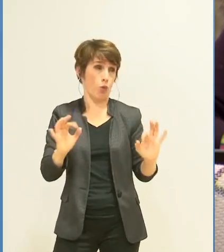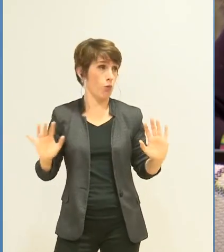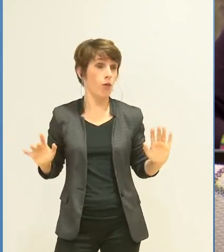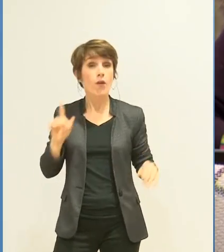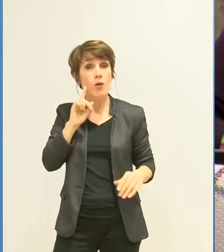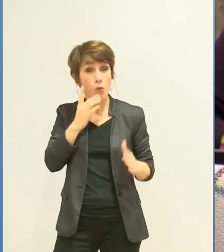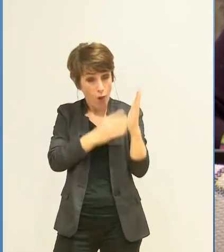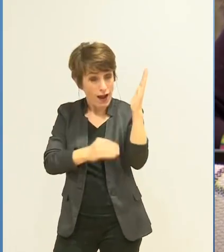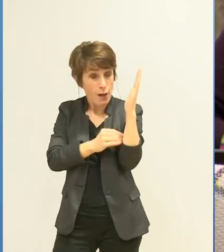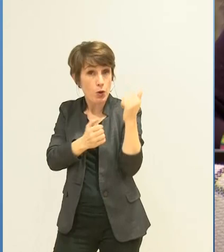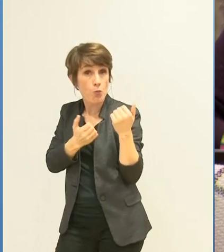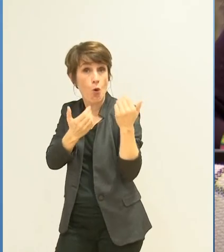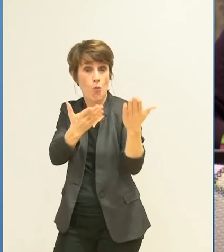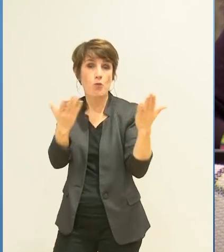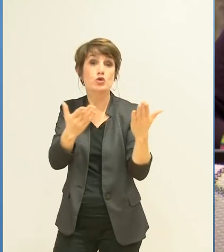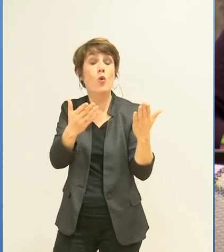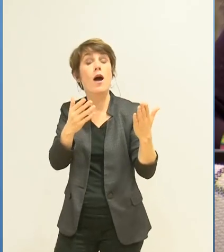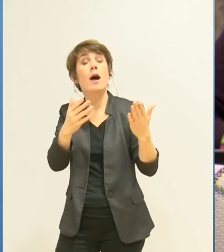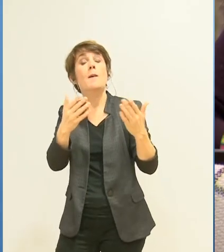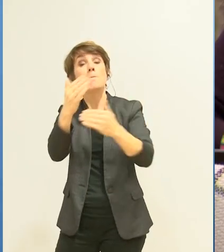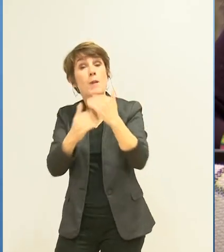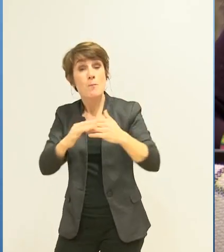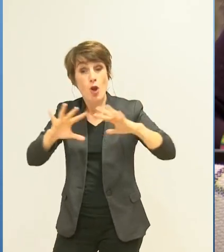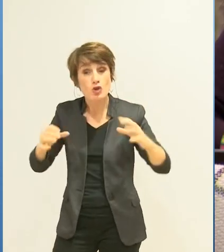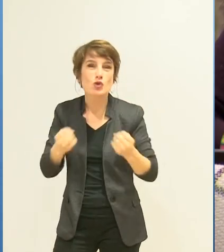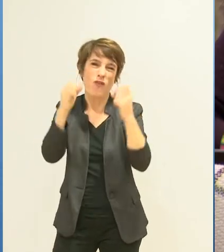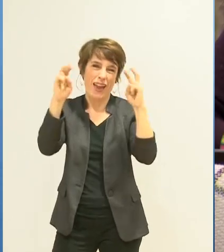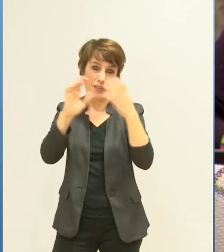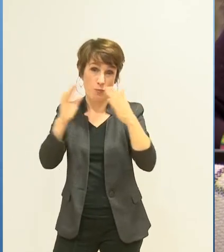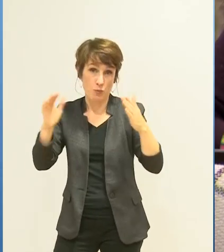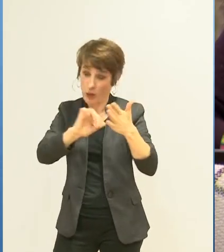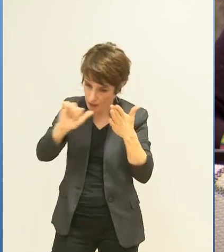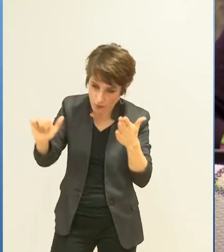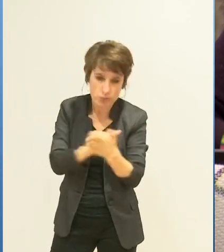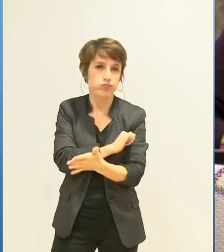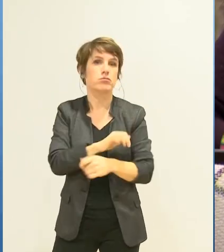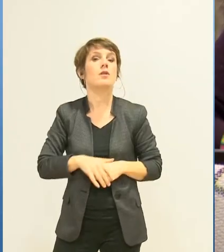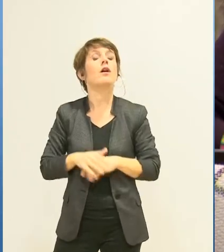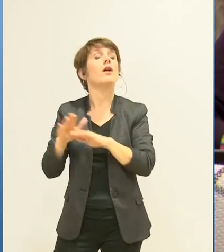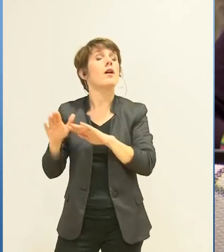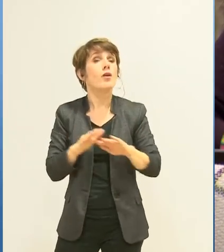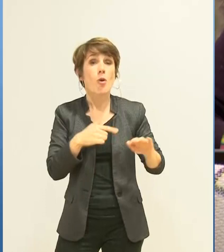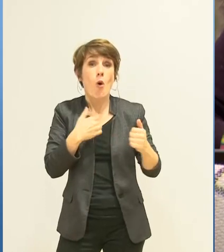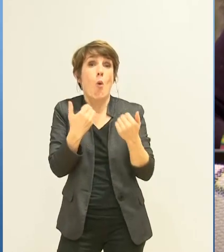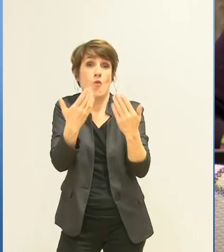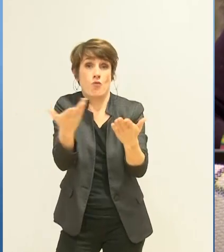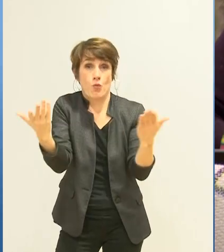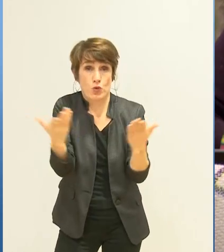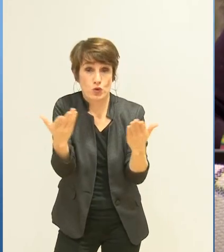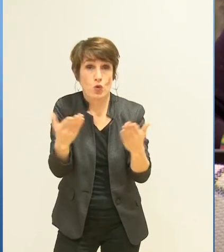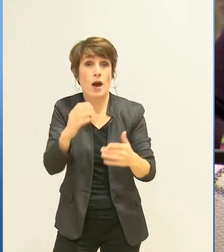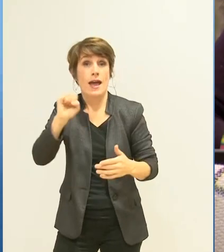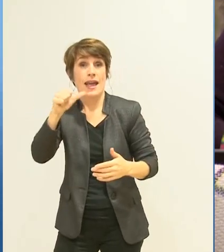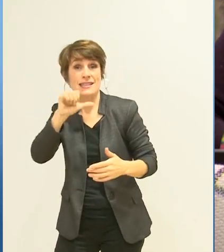d'échapper au plan dit de sauvegarde sur le problème des bibliothèques il vous propose choses incroyables de lâcher la